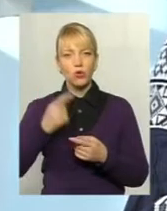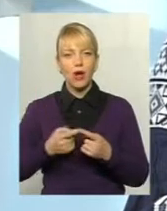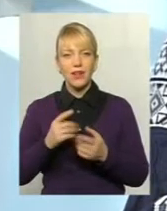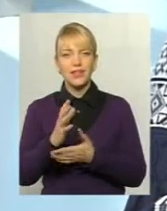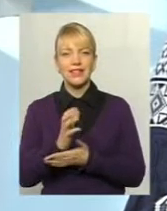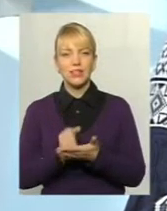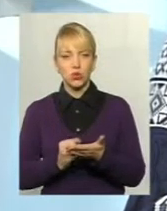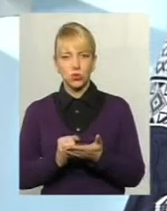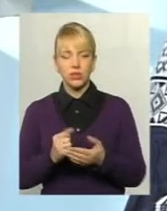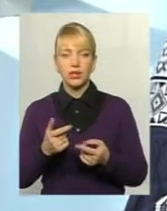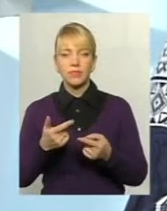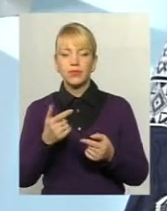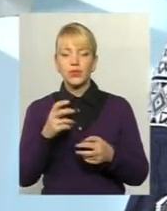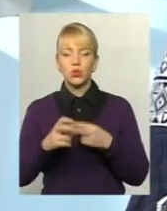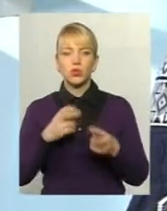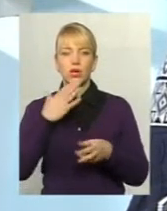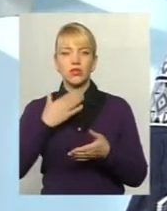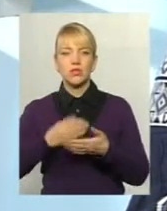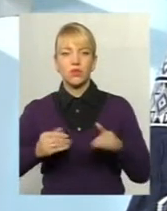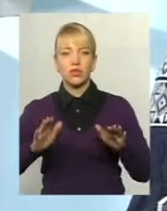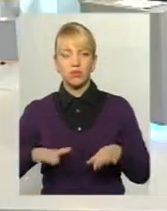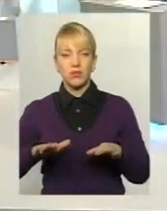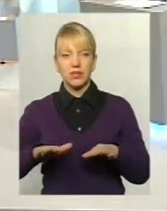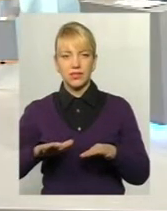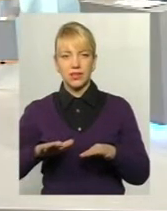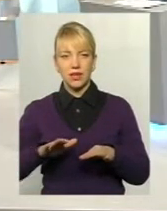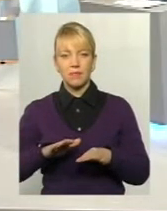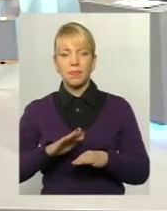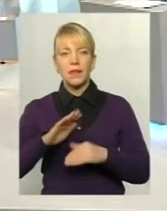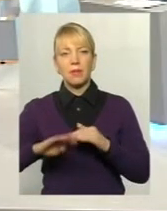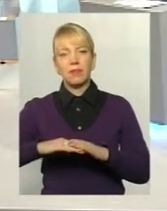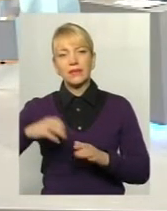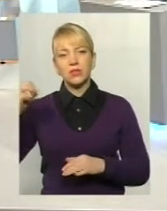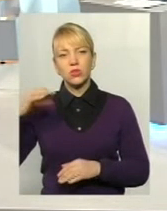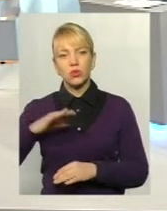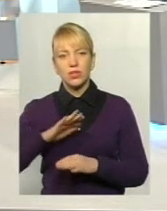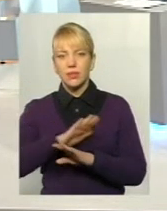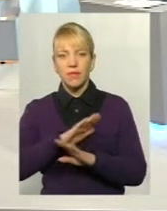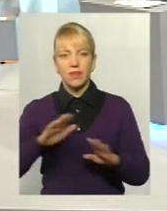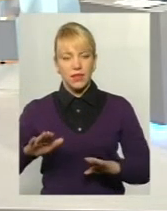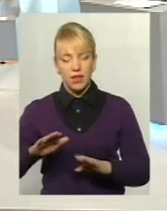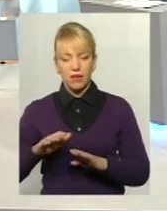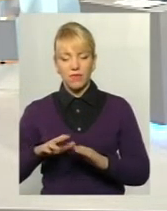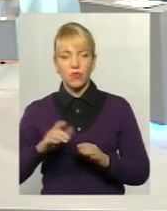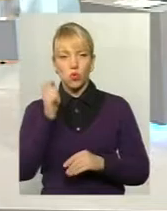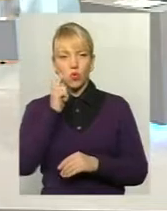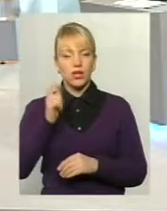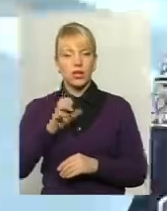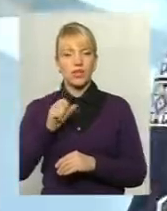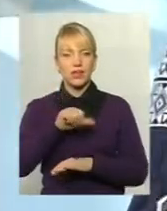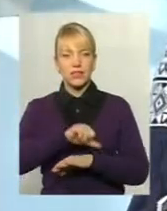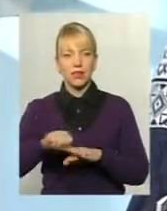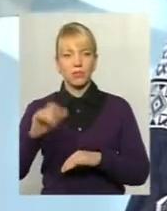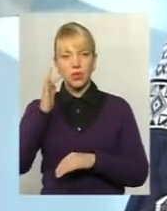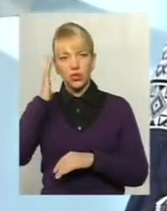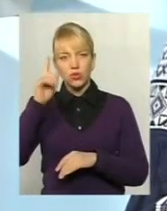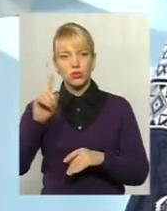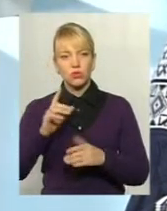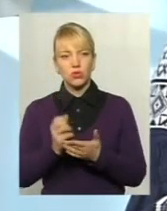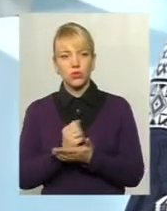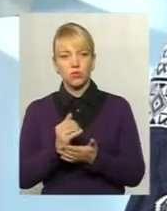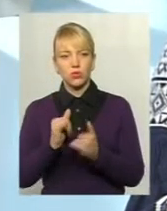ресурс, шукають своє місце під сонцем, на жаль, не в Україні, а десь за кордоном, мріючи про дійсно здобутки